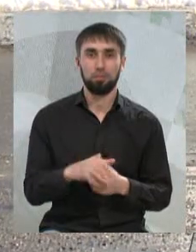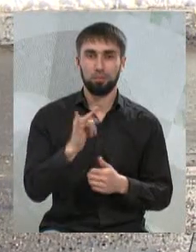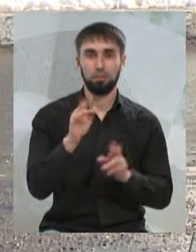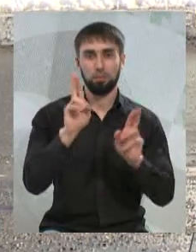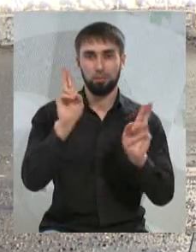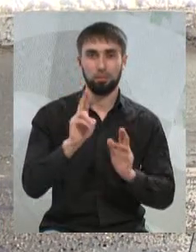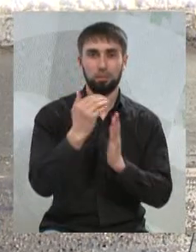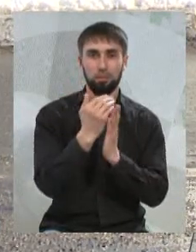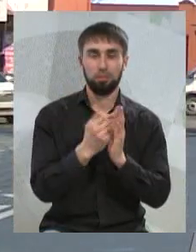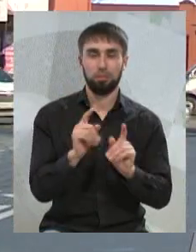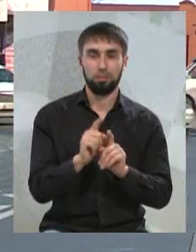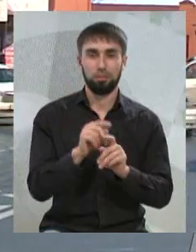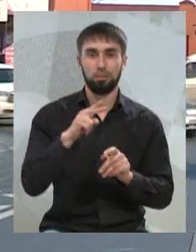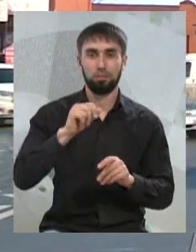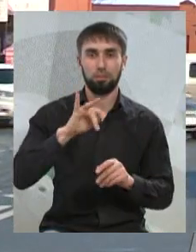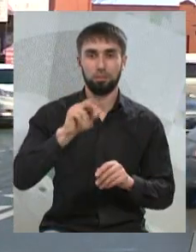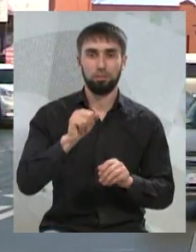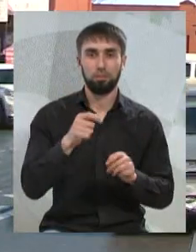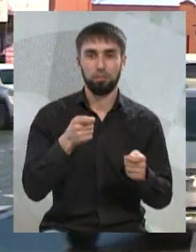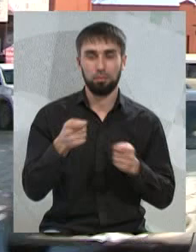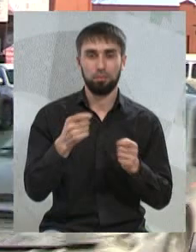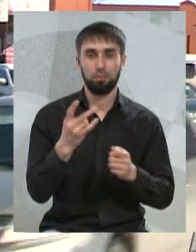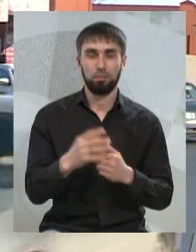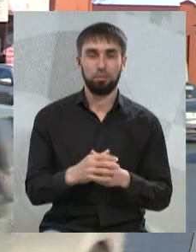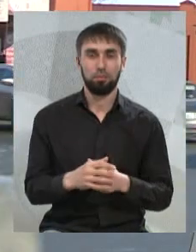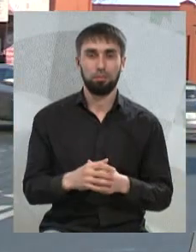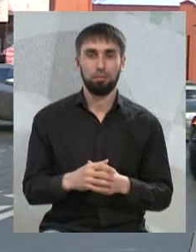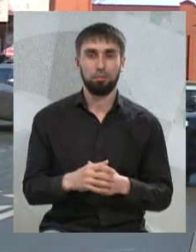правилами дорожного движения. Михаил Тангиев, Адам Мережков, Асхабила, Киев. Новости 24.